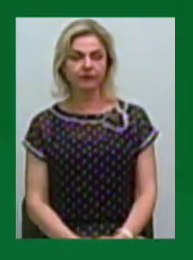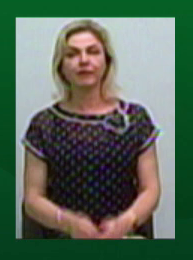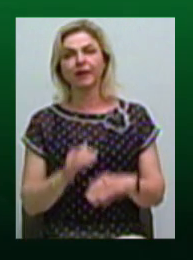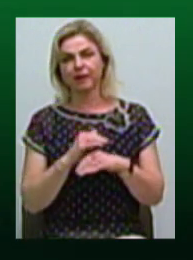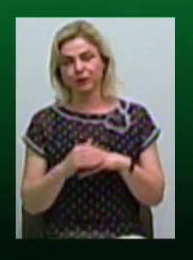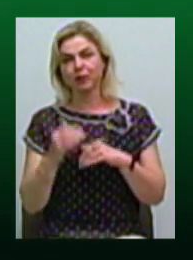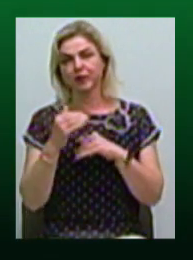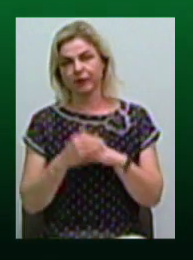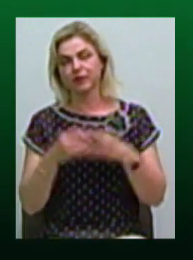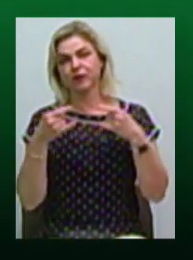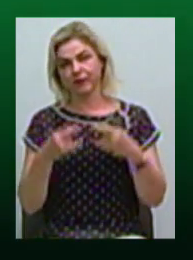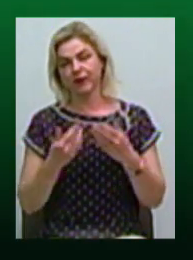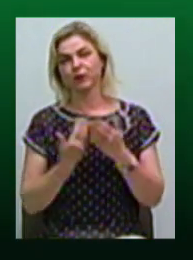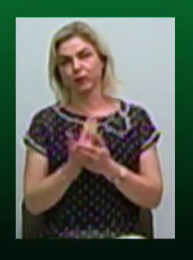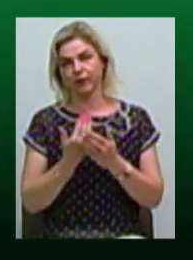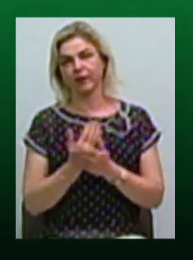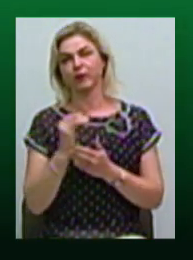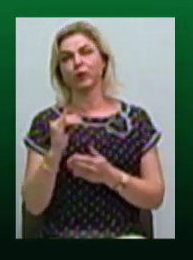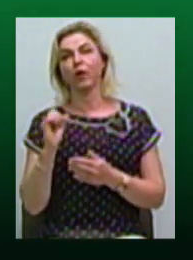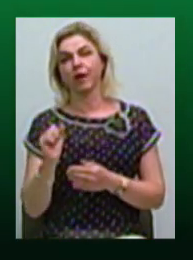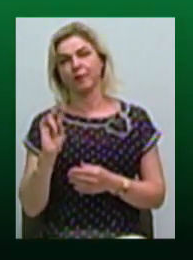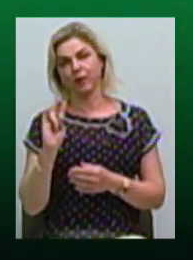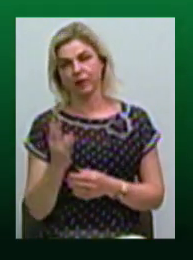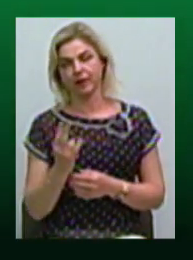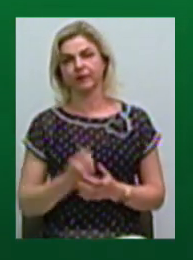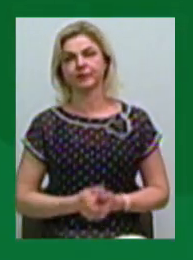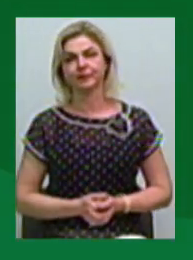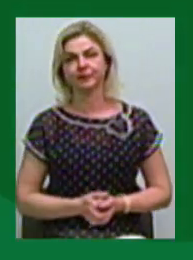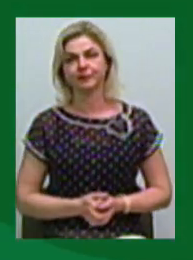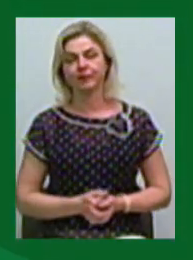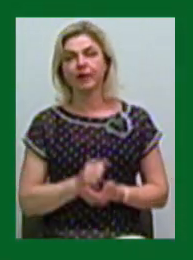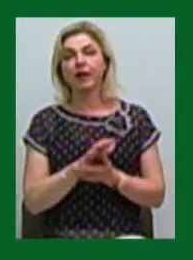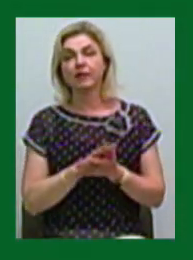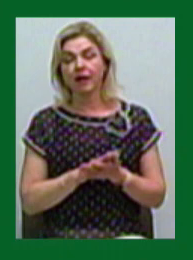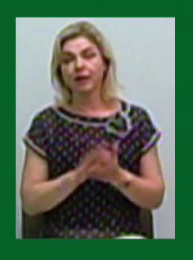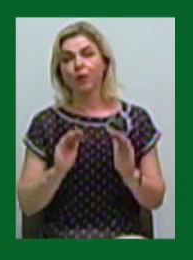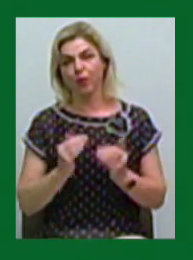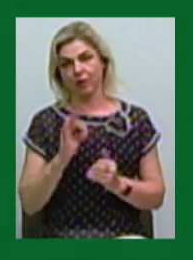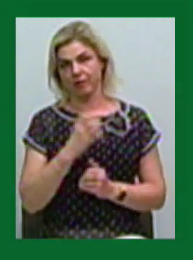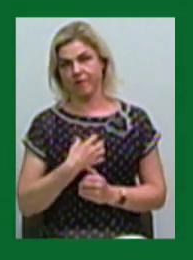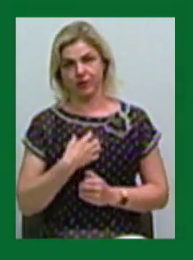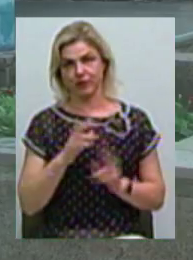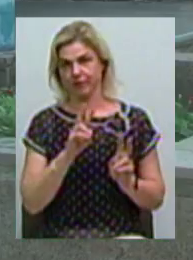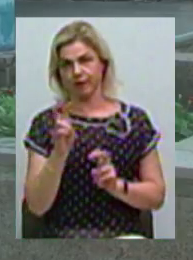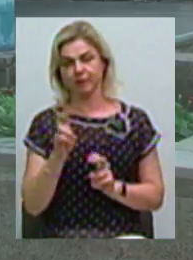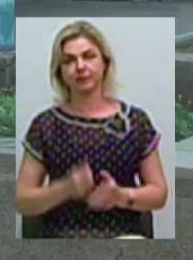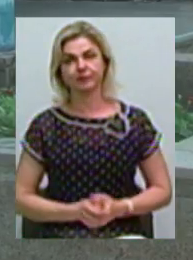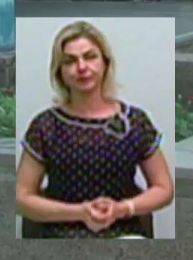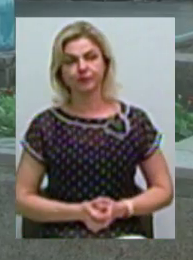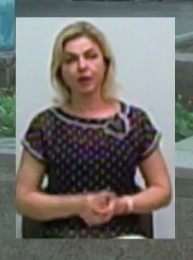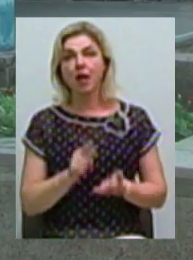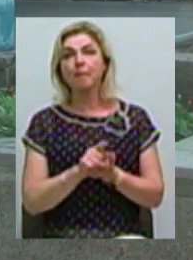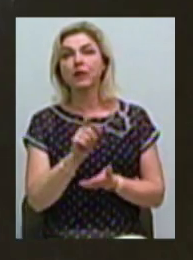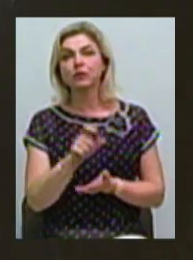Доброго вечора. В ефірі новини на Йо Миколаїв. В студії для вас працює Світлана Кльосова. Далі коротко про головні теми випуску. Пенсіонери